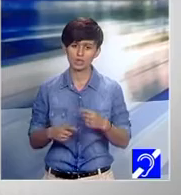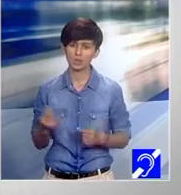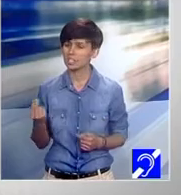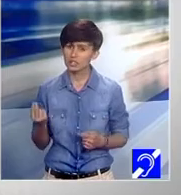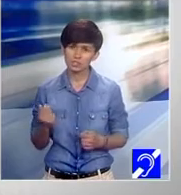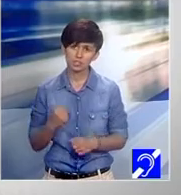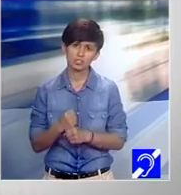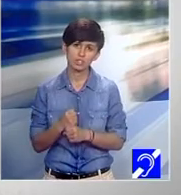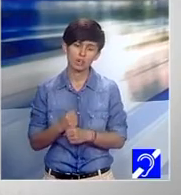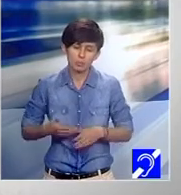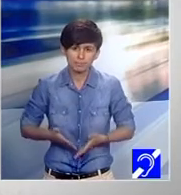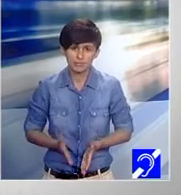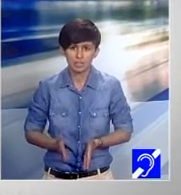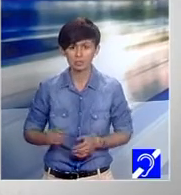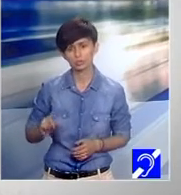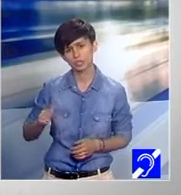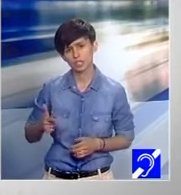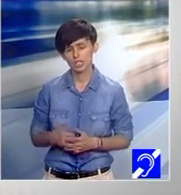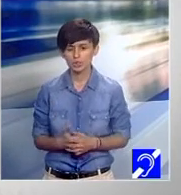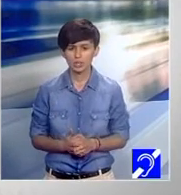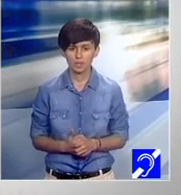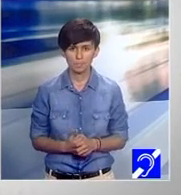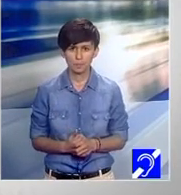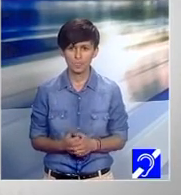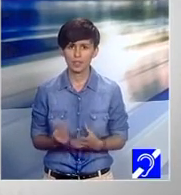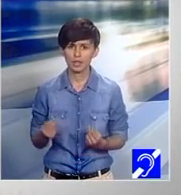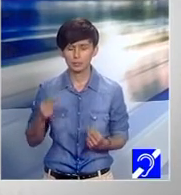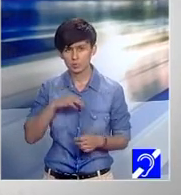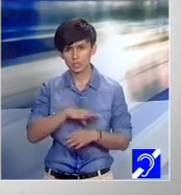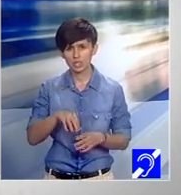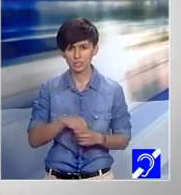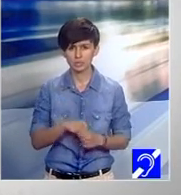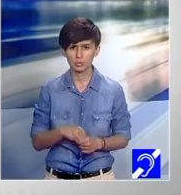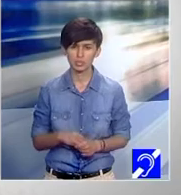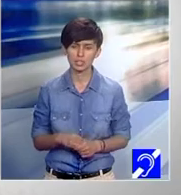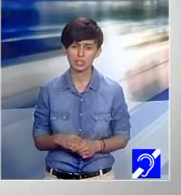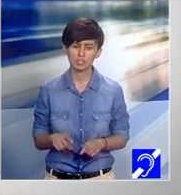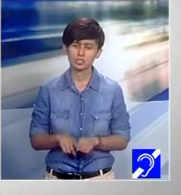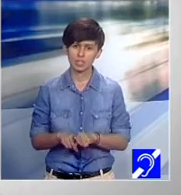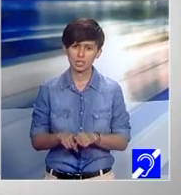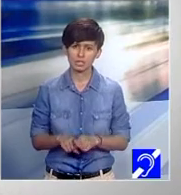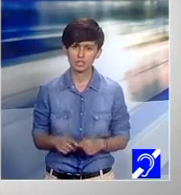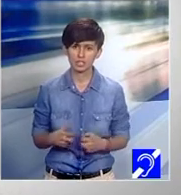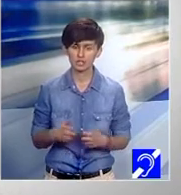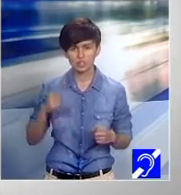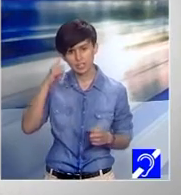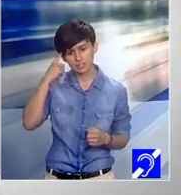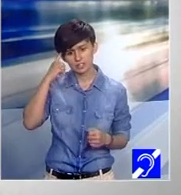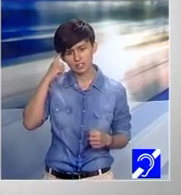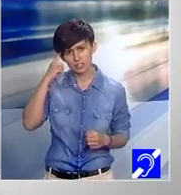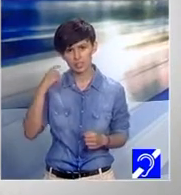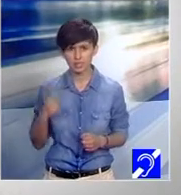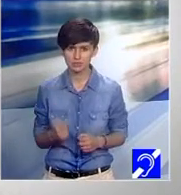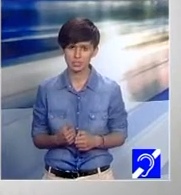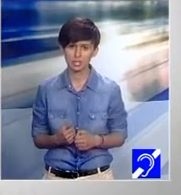unui copil, da? Fără să realizeze că, de fapt, copilul cu retard mental instalat acasă s-ar putea să fie cu aceeași poveste.